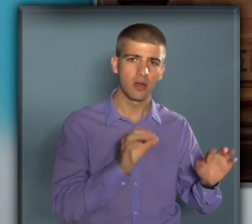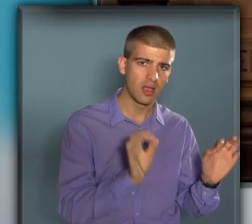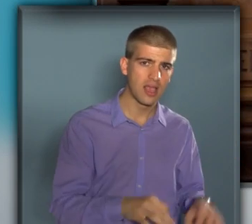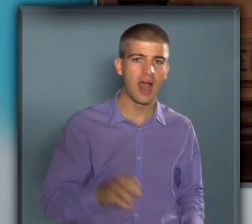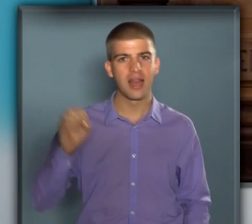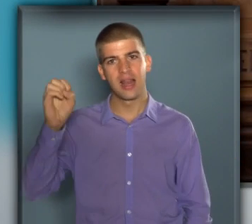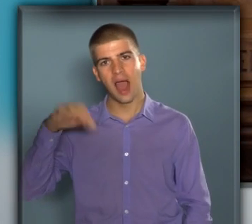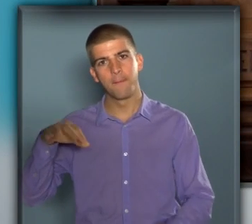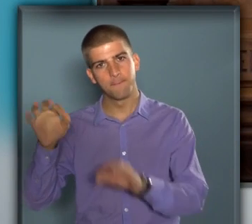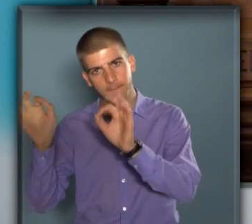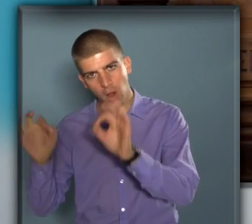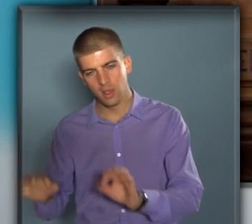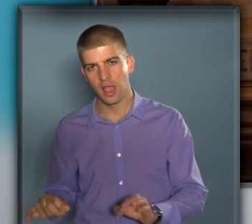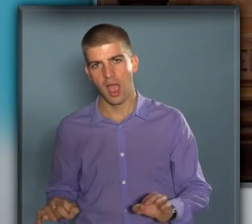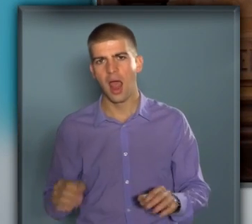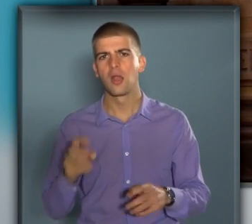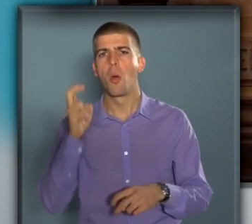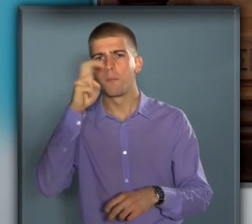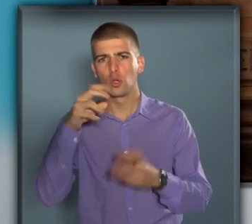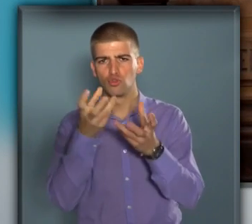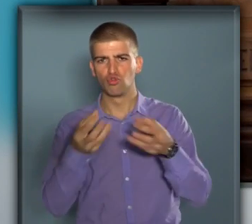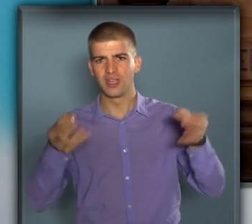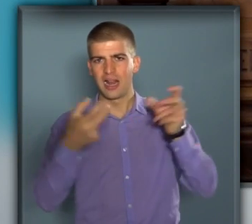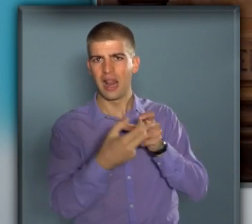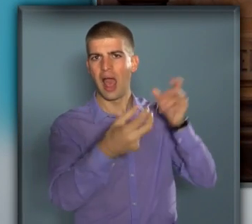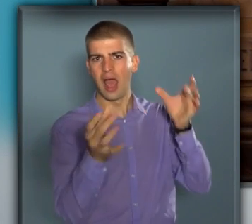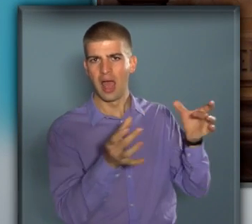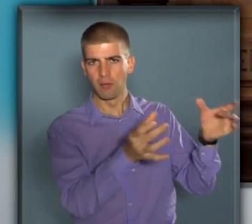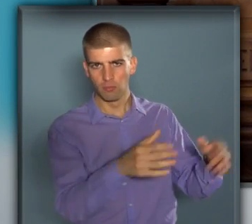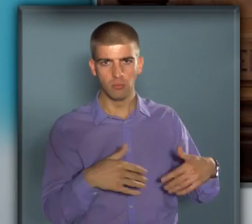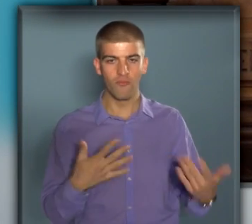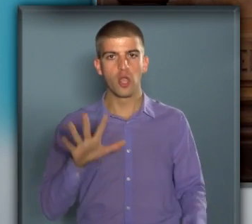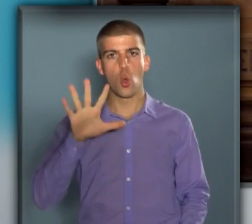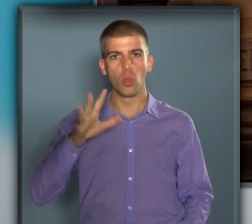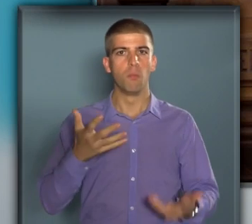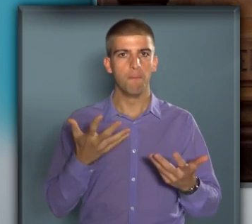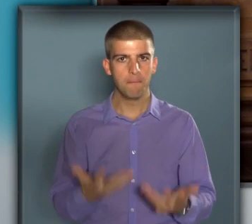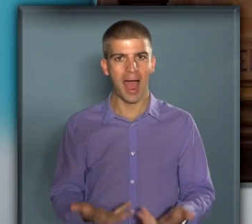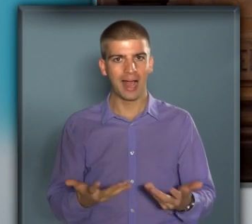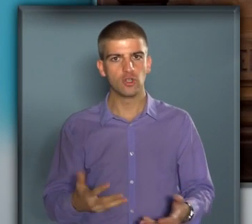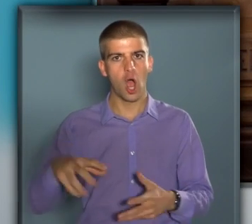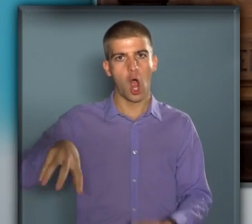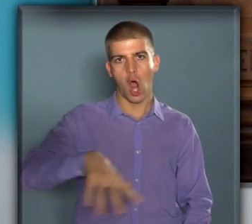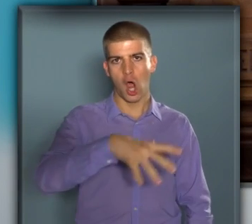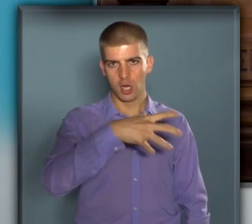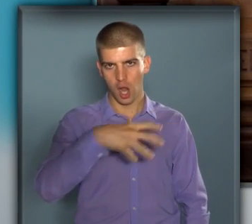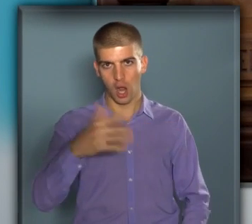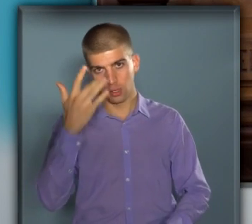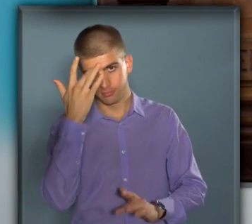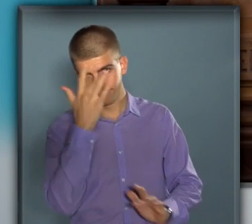lámpagyár, akik a bronzírozott csillát ajánlották föl. Adomány volt a majd 5 mázsás harang, az országos hírű